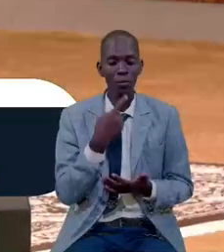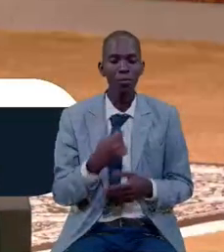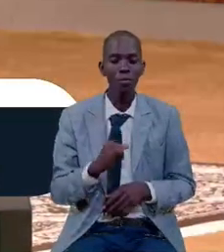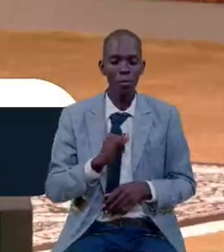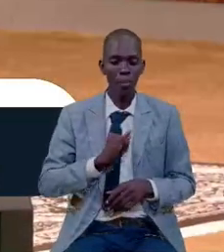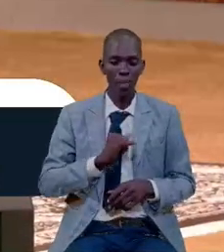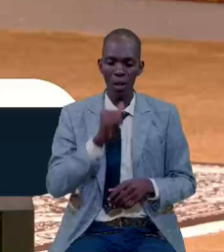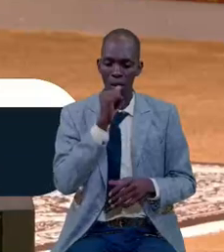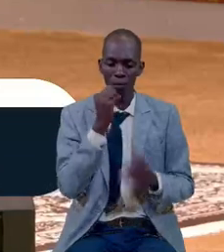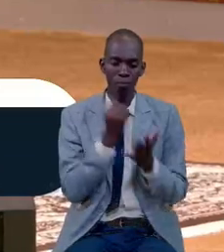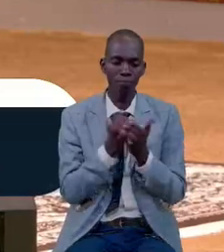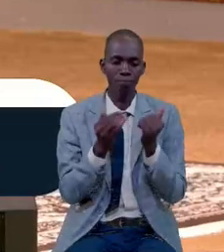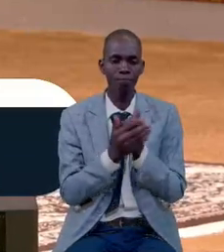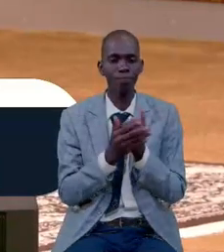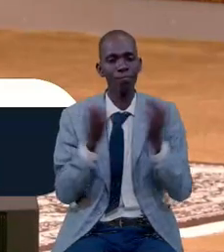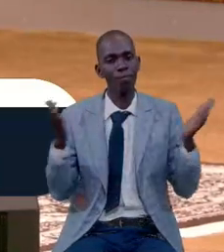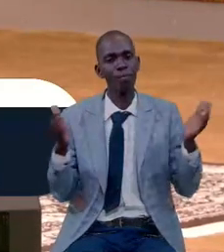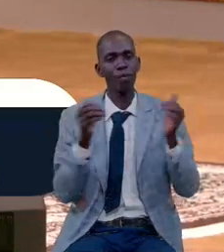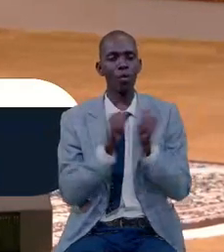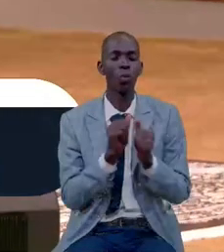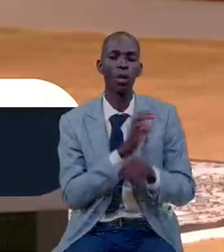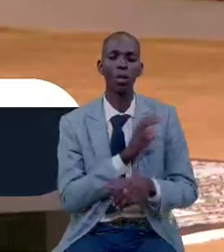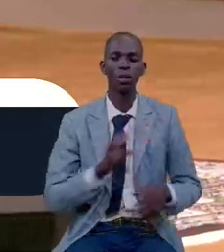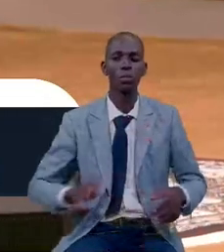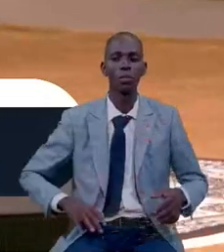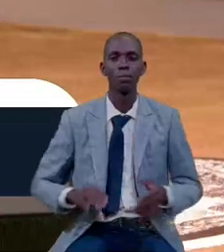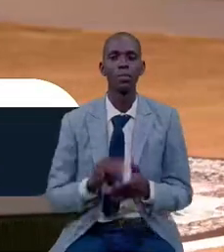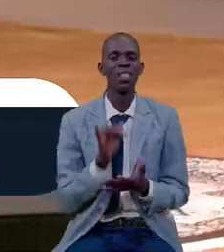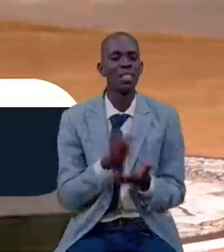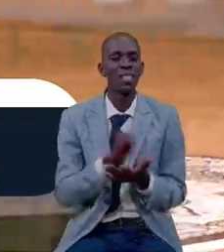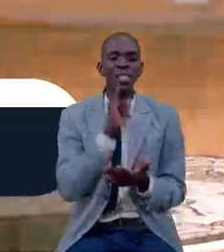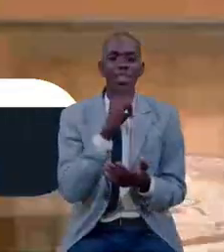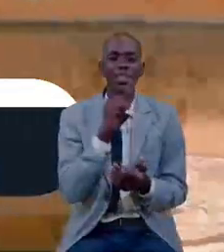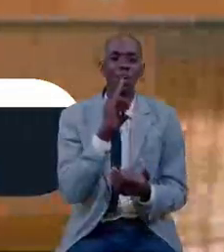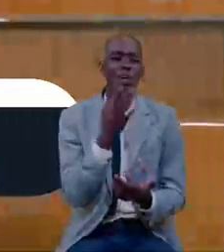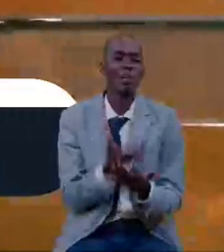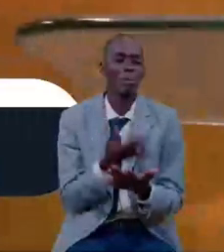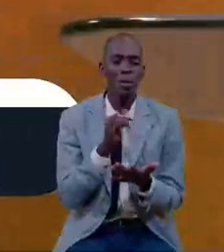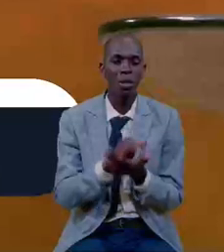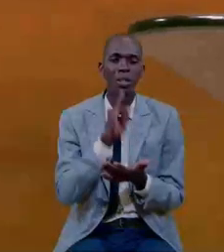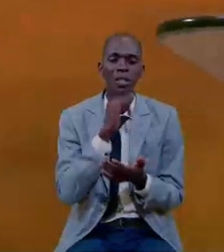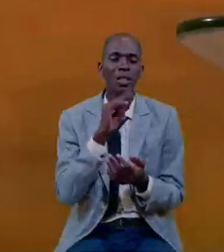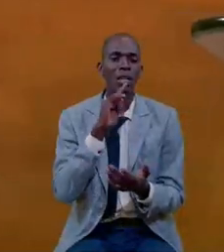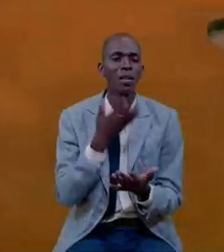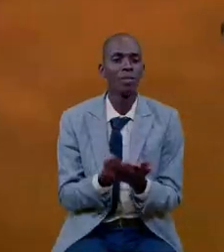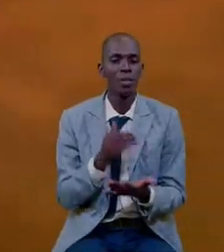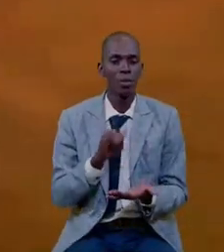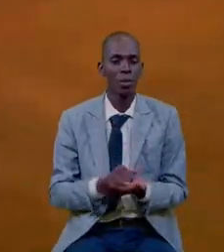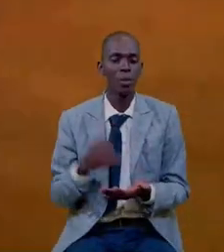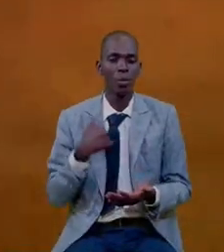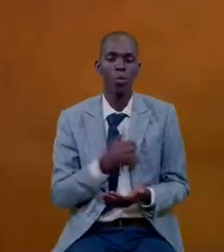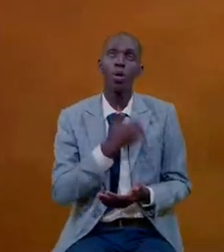J'ai été crucifié avec Christ. C'est l'évidence. L'évidence que vous connaissez